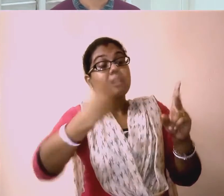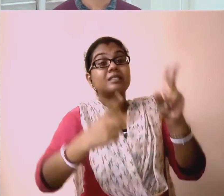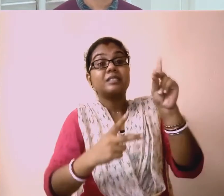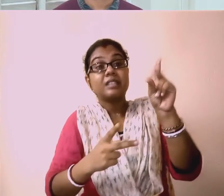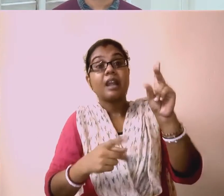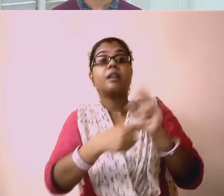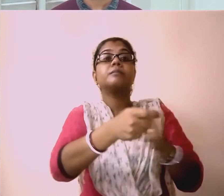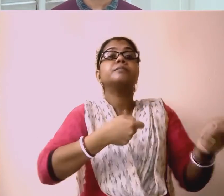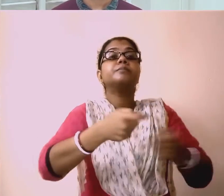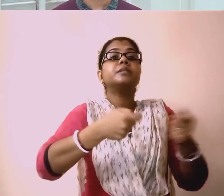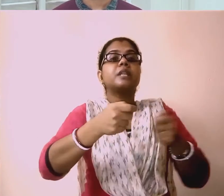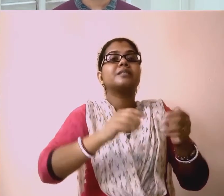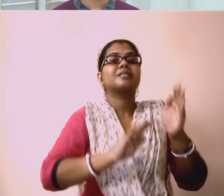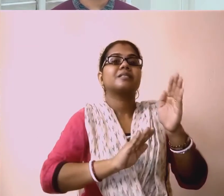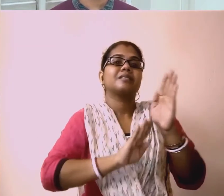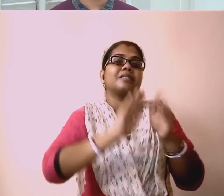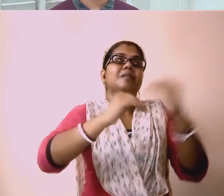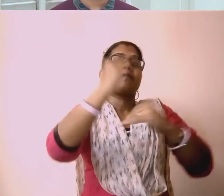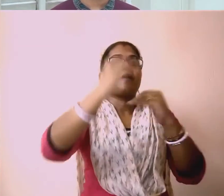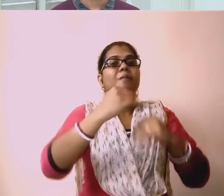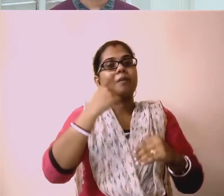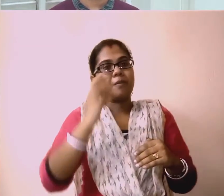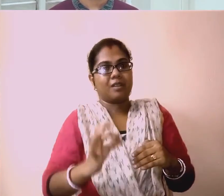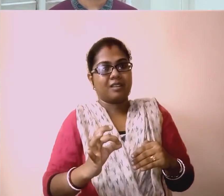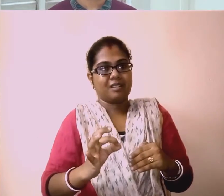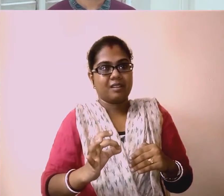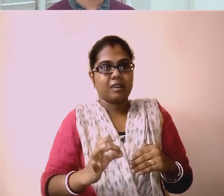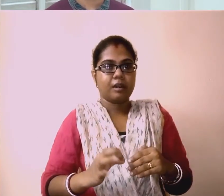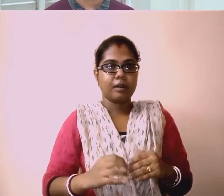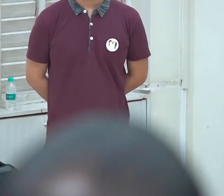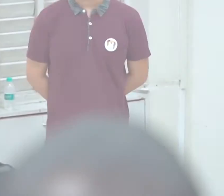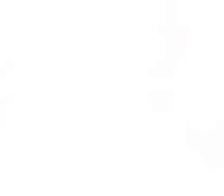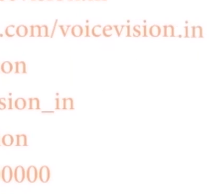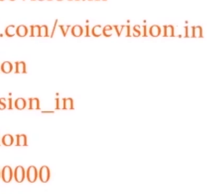आएगा दूसरे स्थल पे आएगा पहले स्थल पे आप खुद क्या है उस पे डिपेंड करेगा